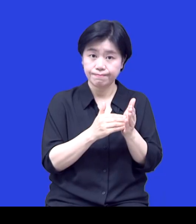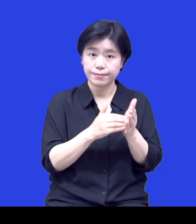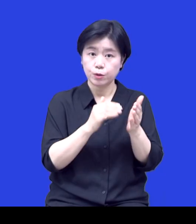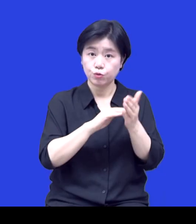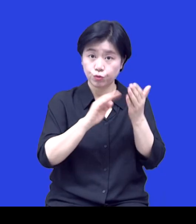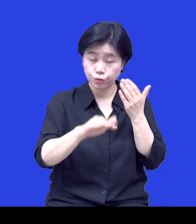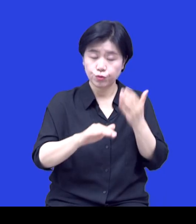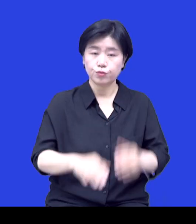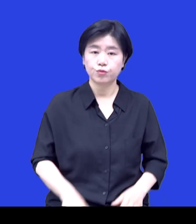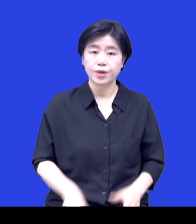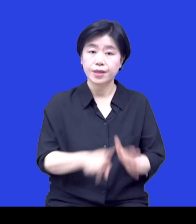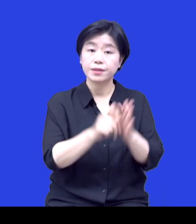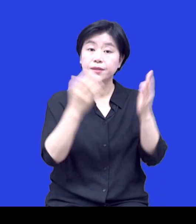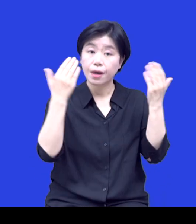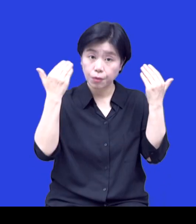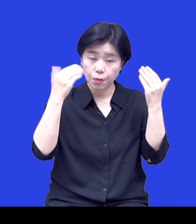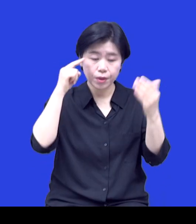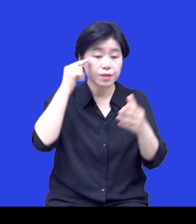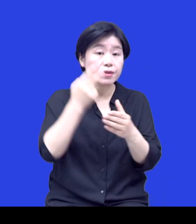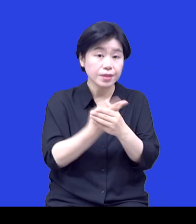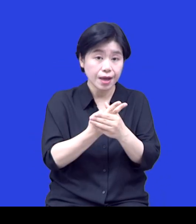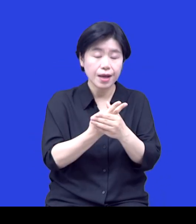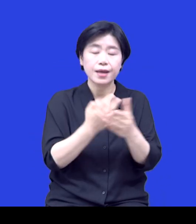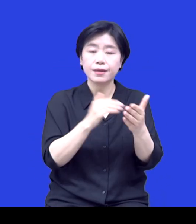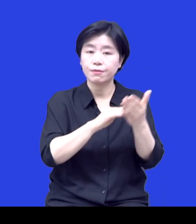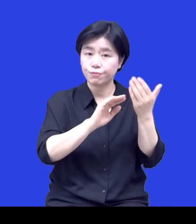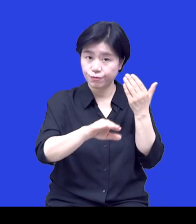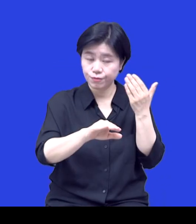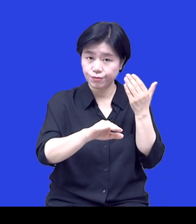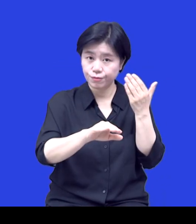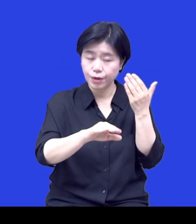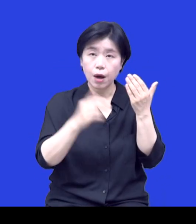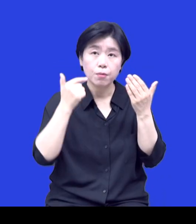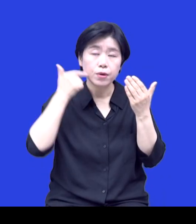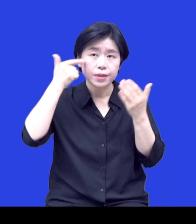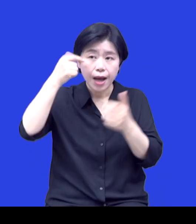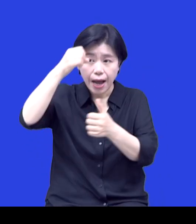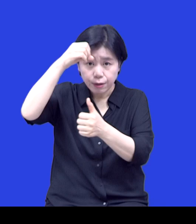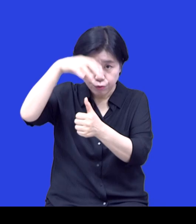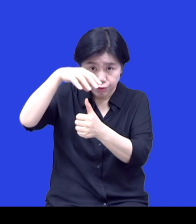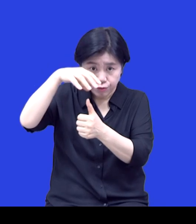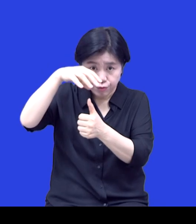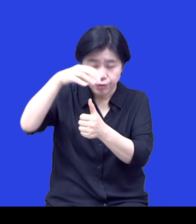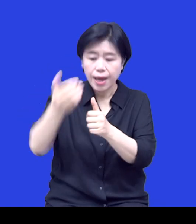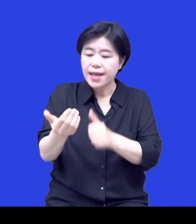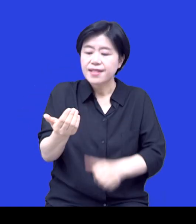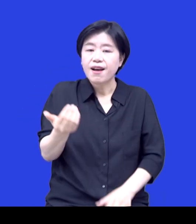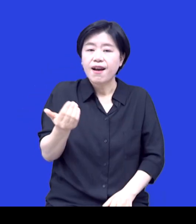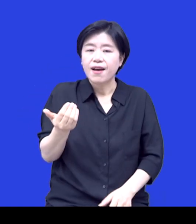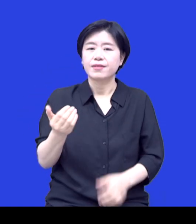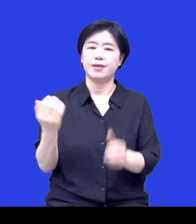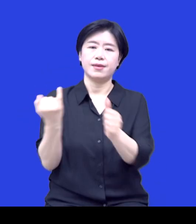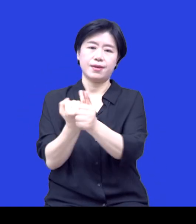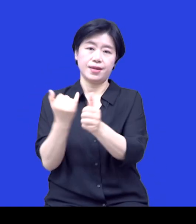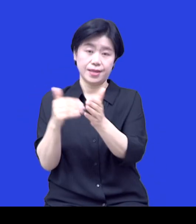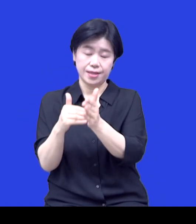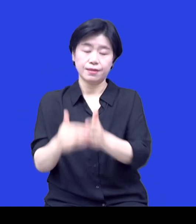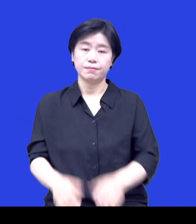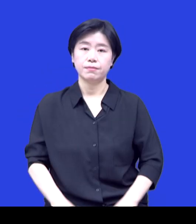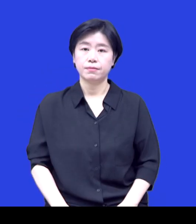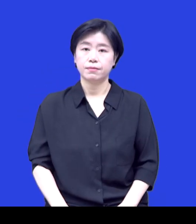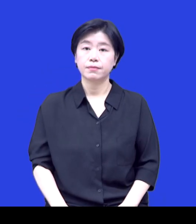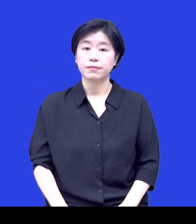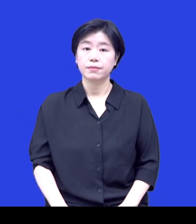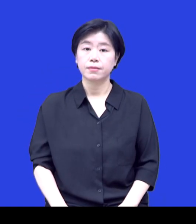석사를 마치고 예. 이제는 막 목사 안수 받을 그 즈음에 제가 결혼을 했는데 결혼할 그 즈음에 또